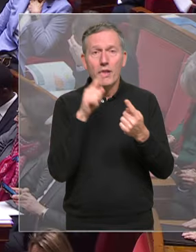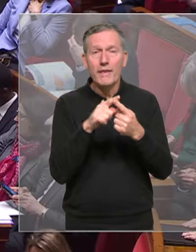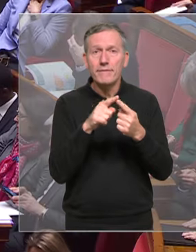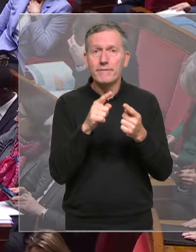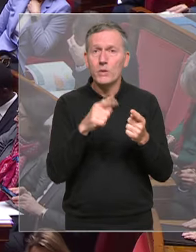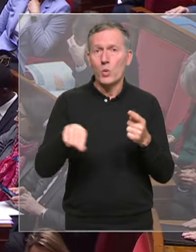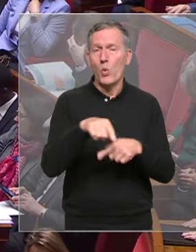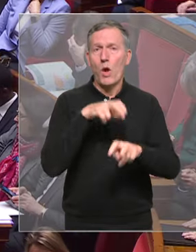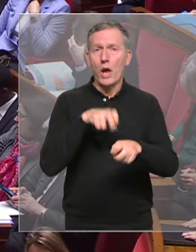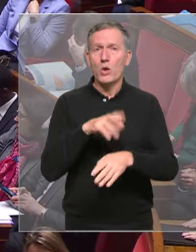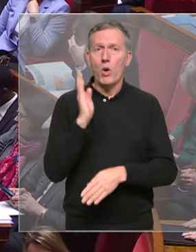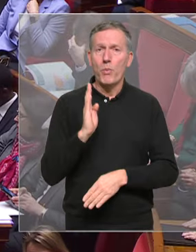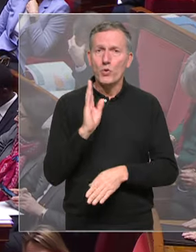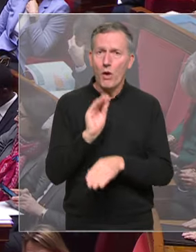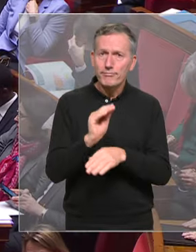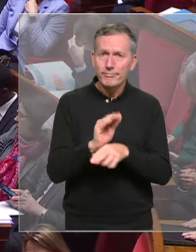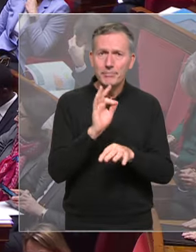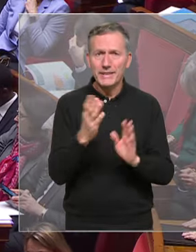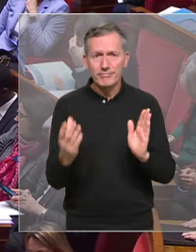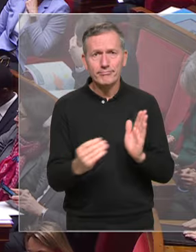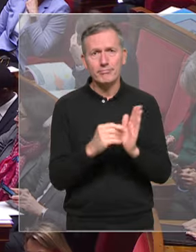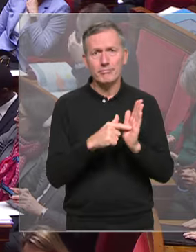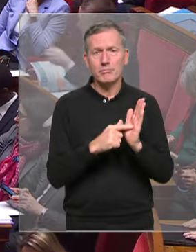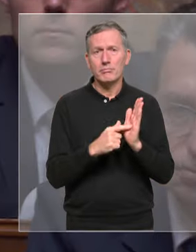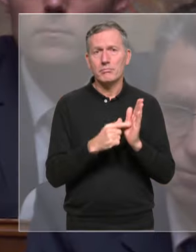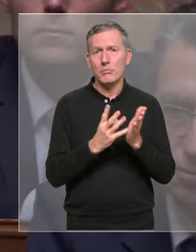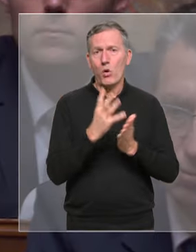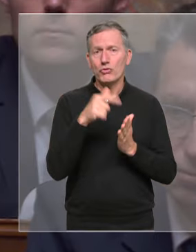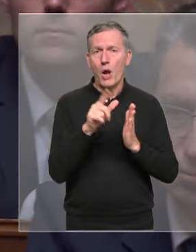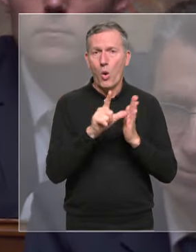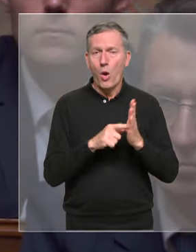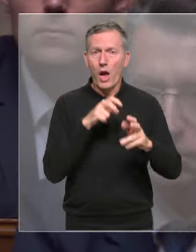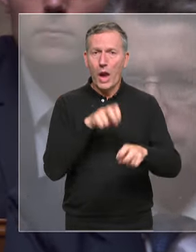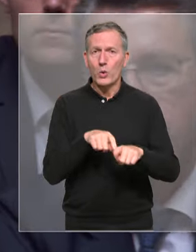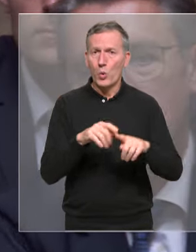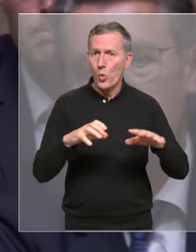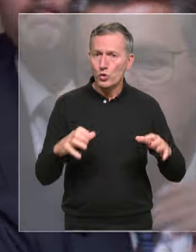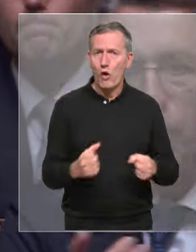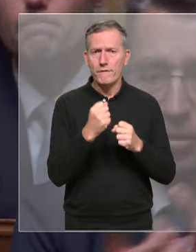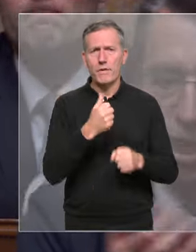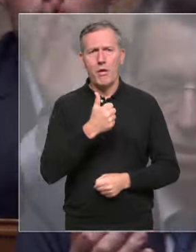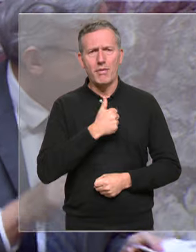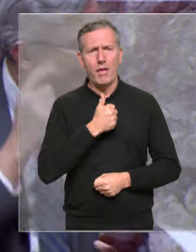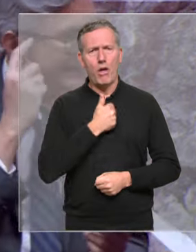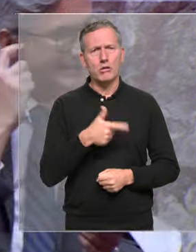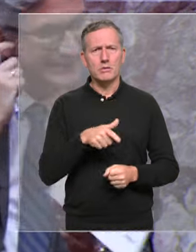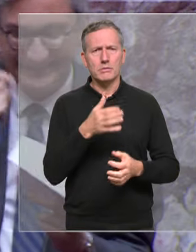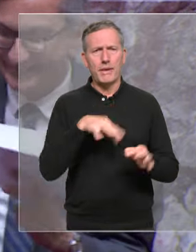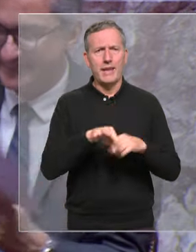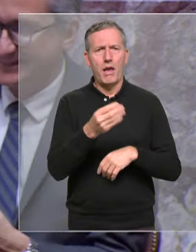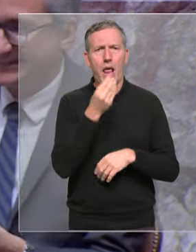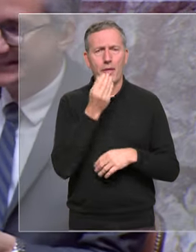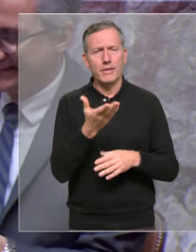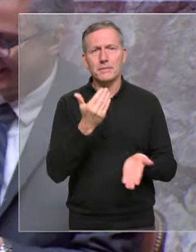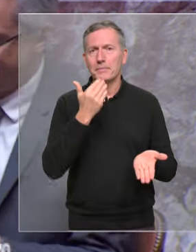de nos agriculteurs soient intégrés dans ce projet de loi agricole et que nous sauvions notre souveraineté alimentaire ? Je vous remercie. Je